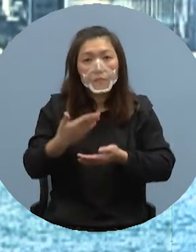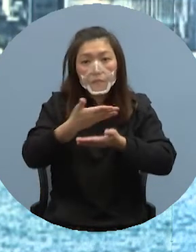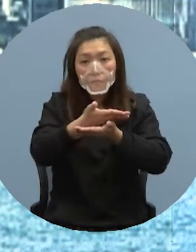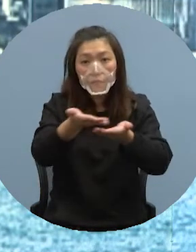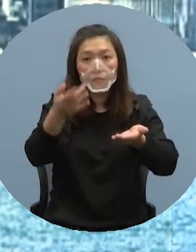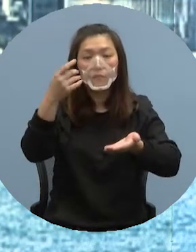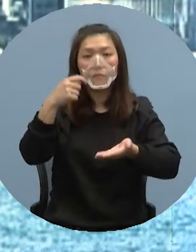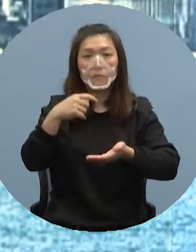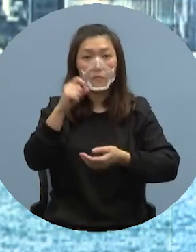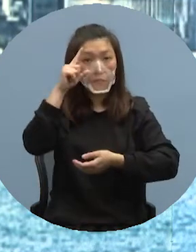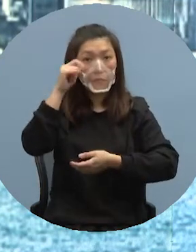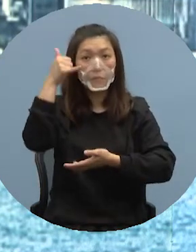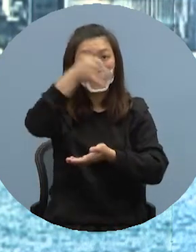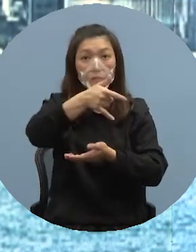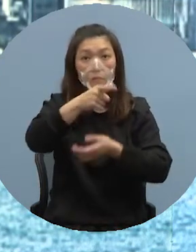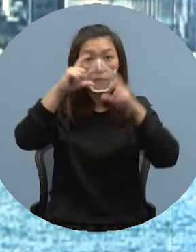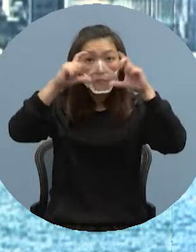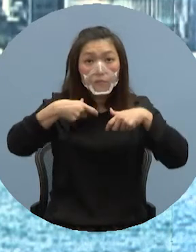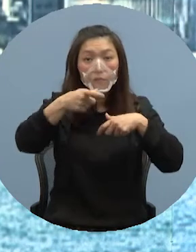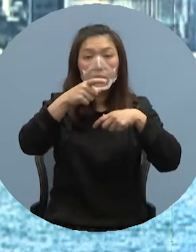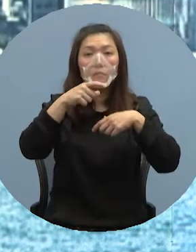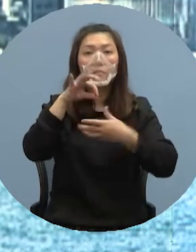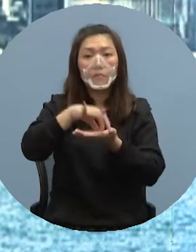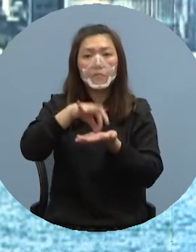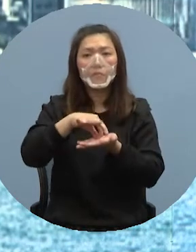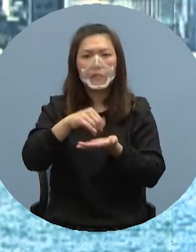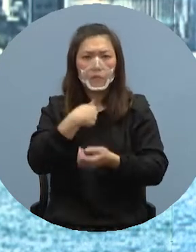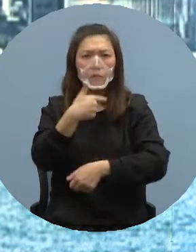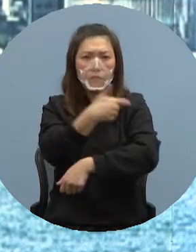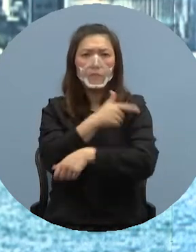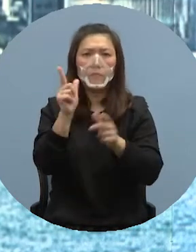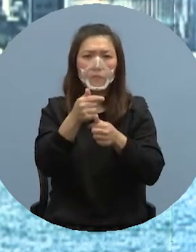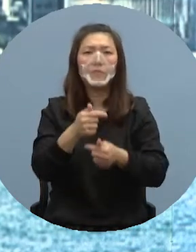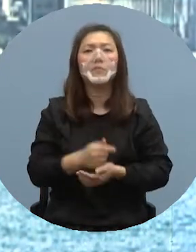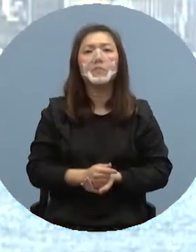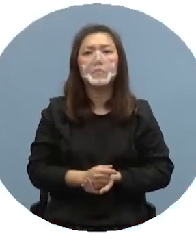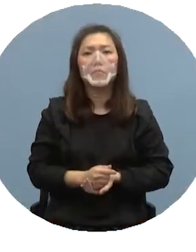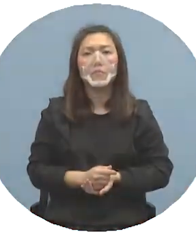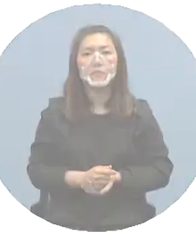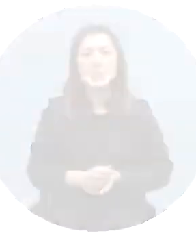咧都係需要即係特別去啲唔戴口罩嘅地方咧，就一定要打齊針啦。